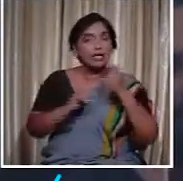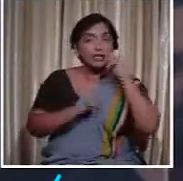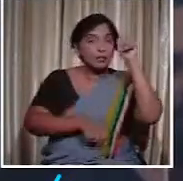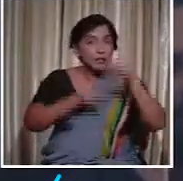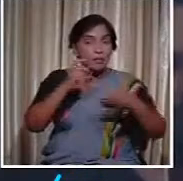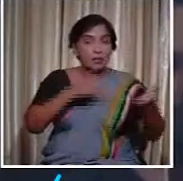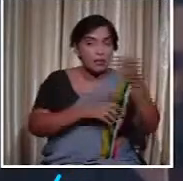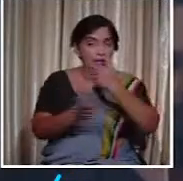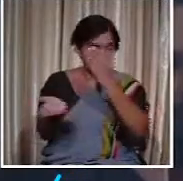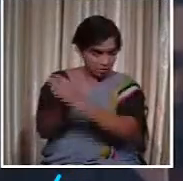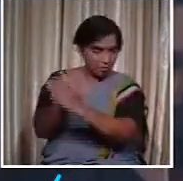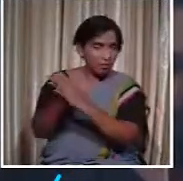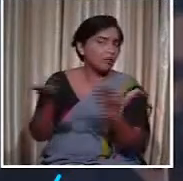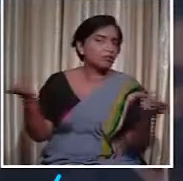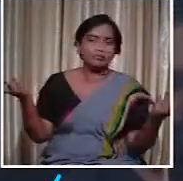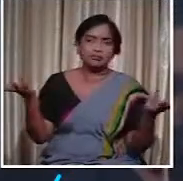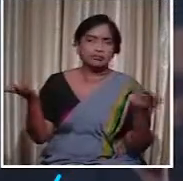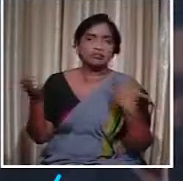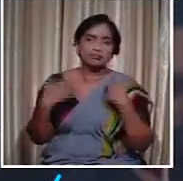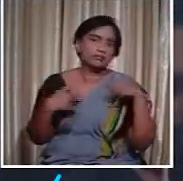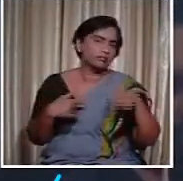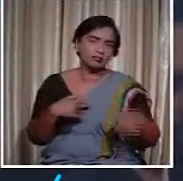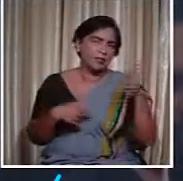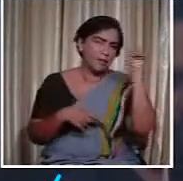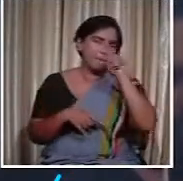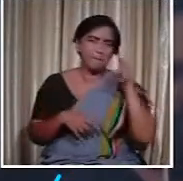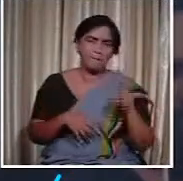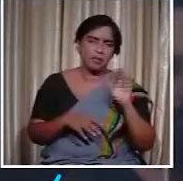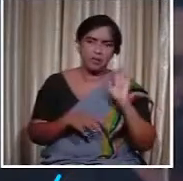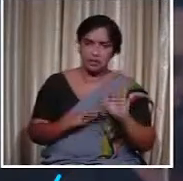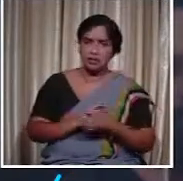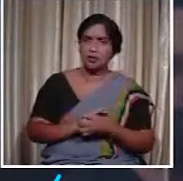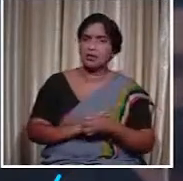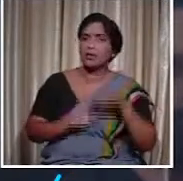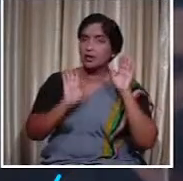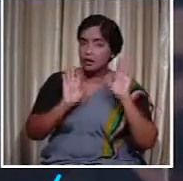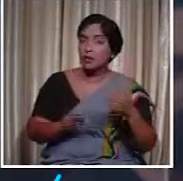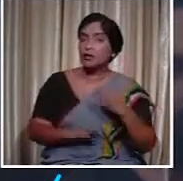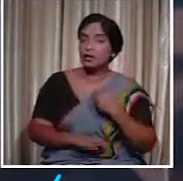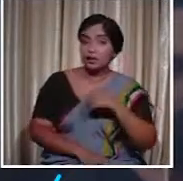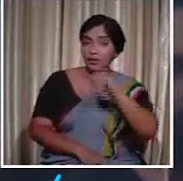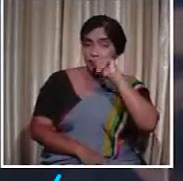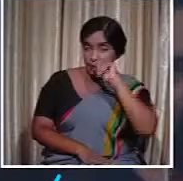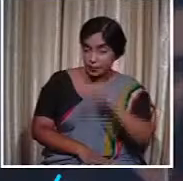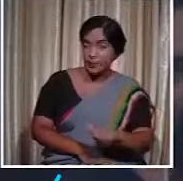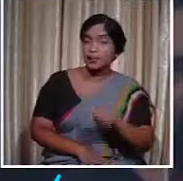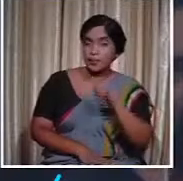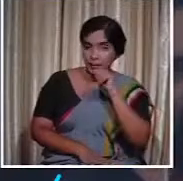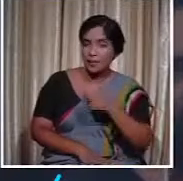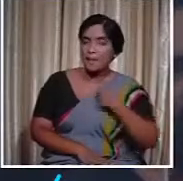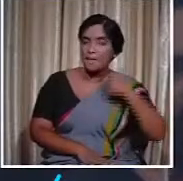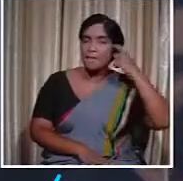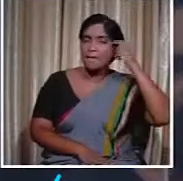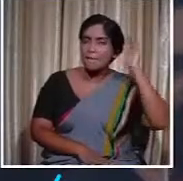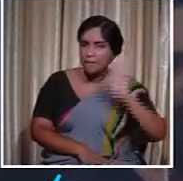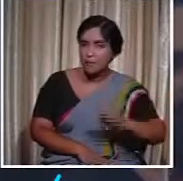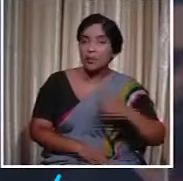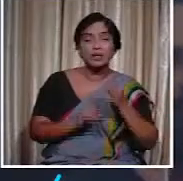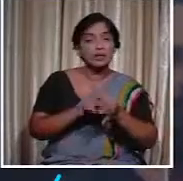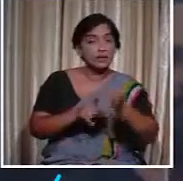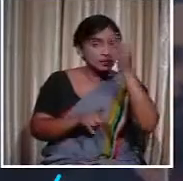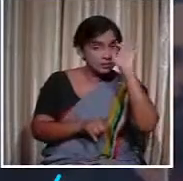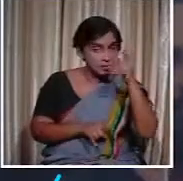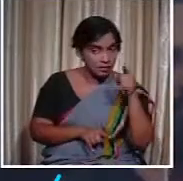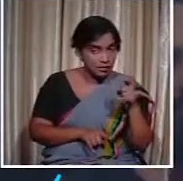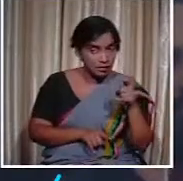ජනතාවගේ රැකවලක් වෙන්න යනවද කියන පිළිබඳව අපිට ප්‍රශ්නාර්ථයක් තියෙනවා. ඒ නිසා අපි නිශ්චිතව බලාපොරොත්තු වෙනවා